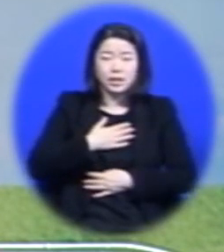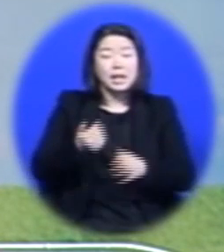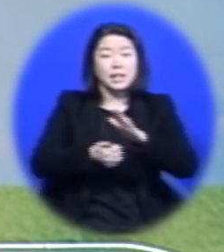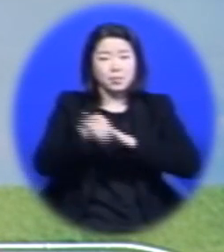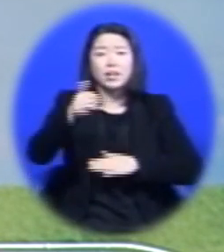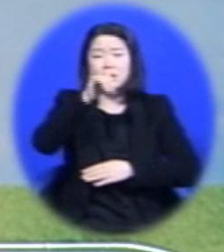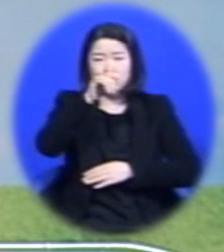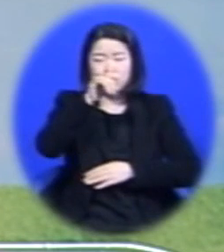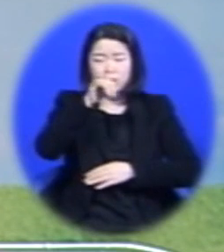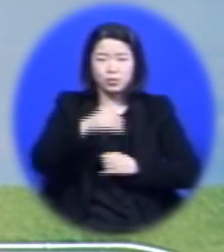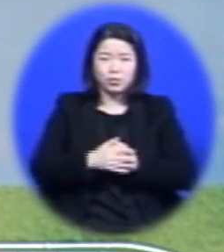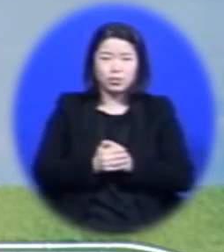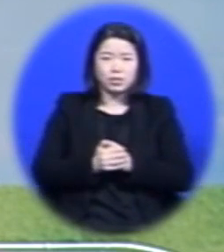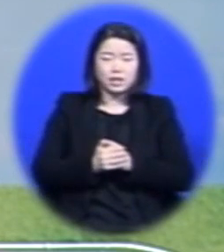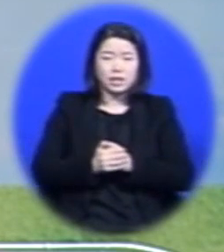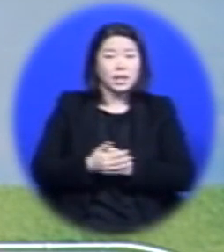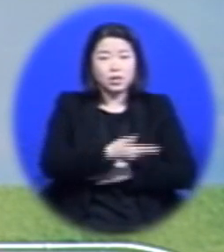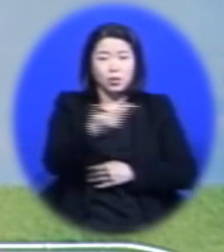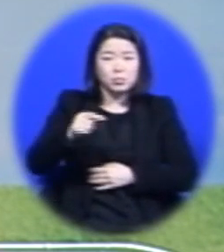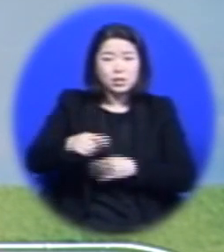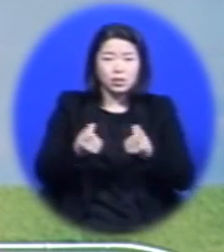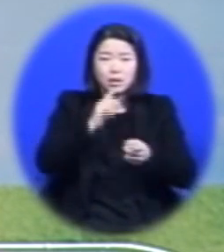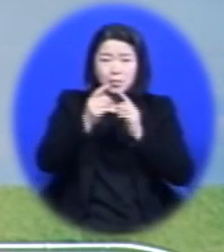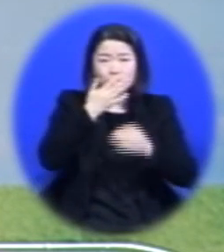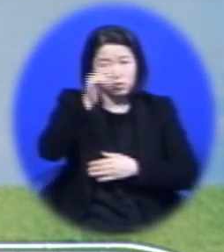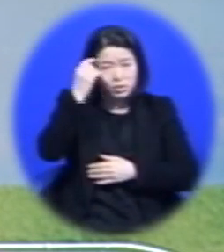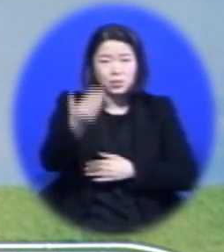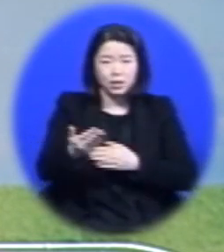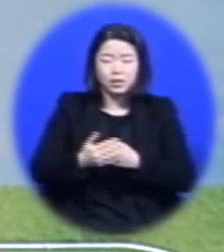희망이 있어 여러분 이룰 수 있으시겠죠